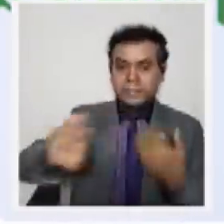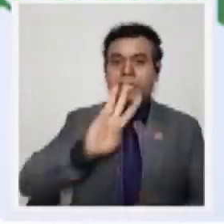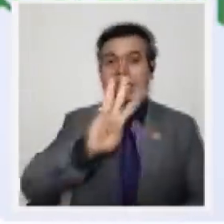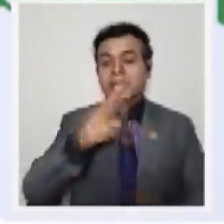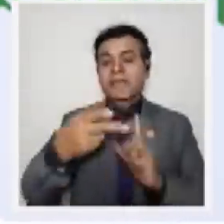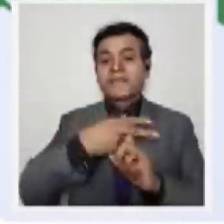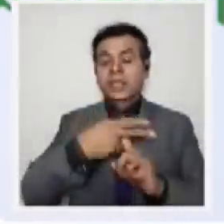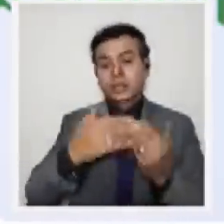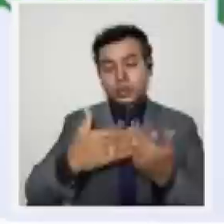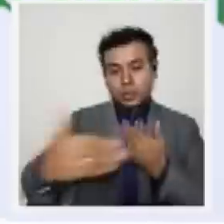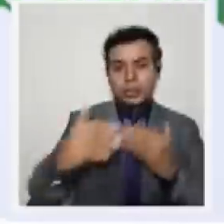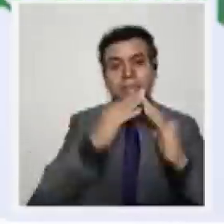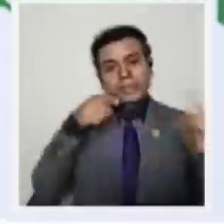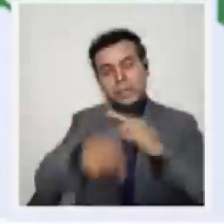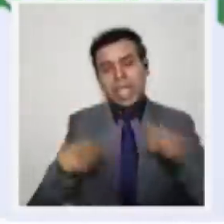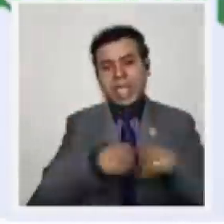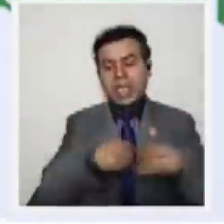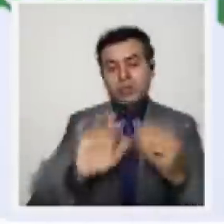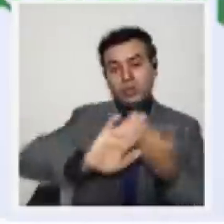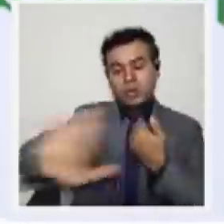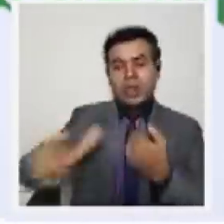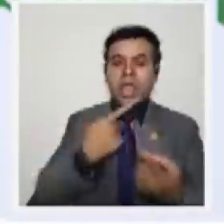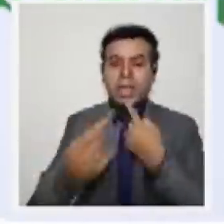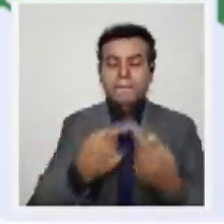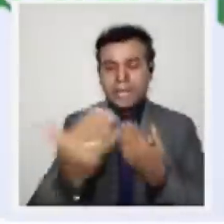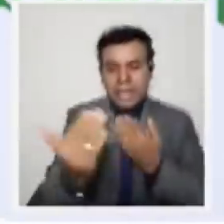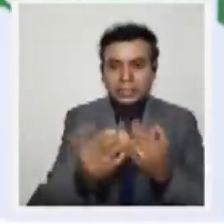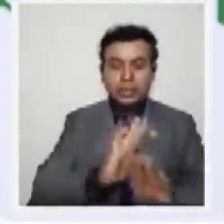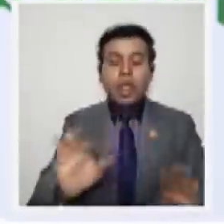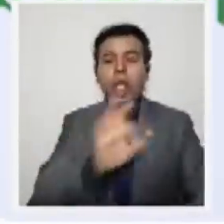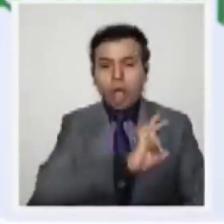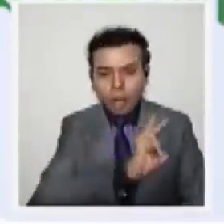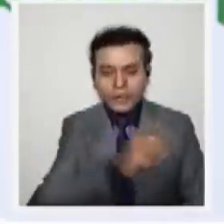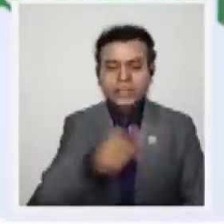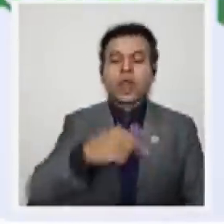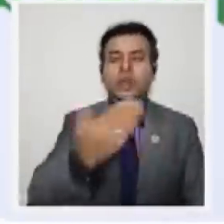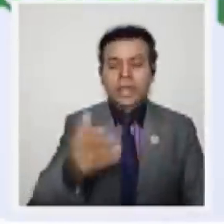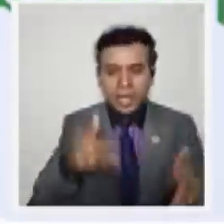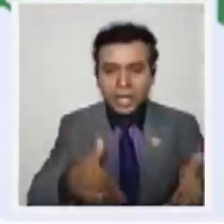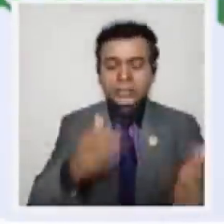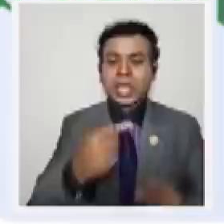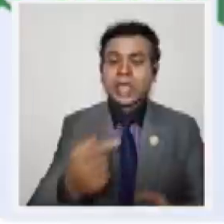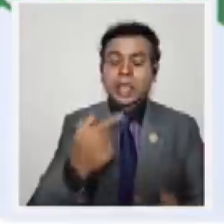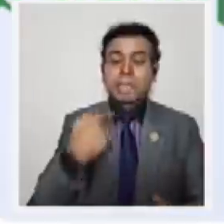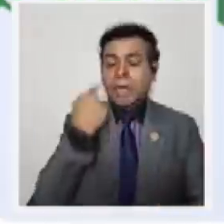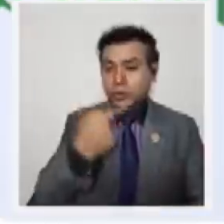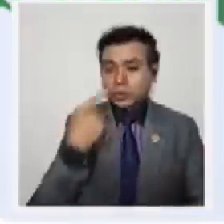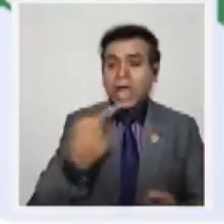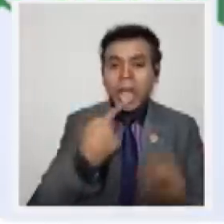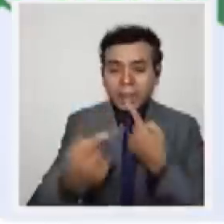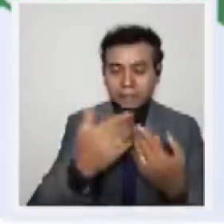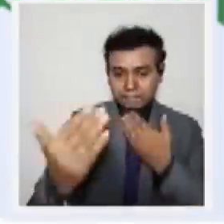এবং সামাজিক দূরত্ব বজায় রেখে চলুন, কমপক্ষে 3 ফুট সামাজিক দূরত্ব বজায় রেখে চলুন। অফিস,